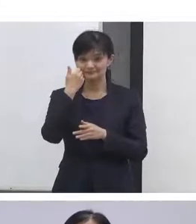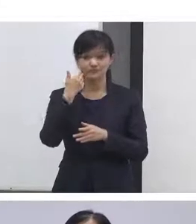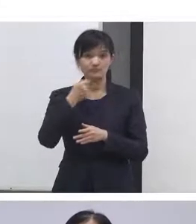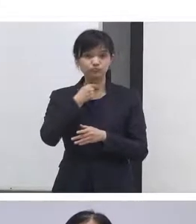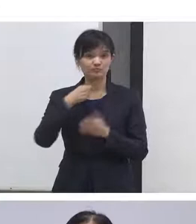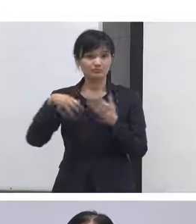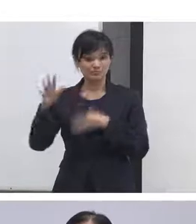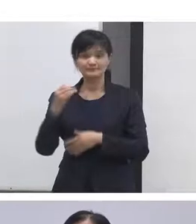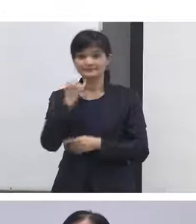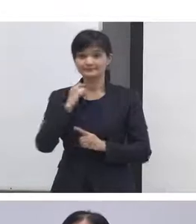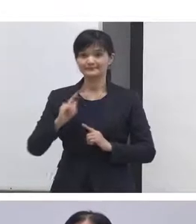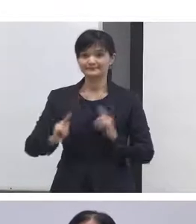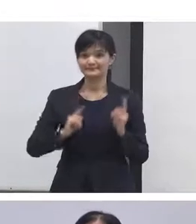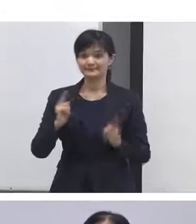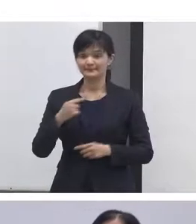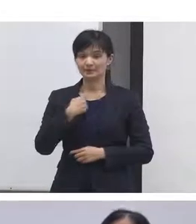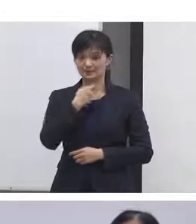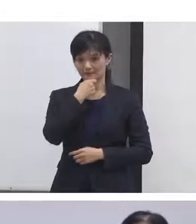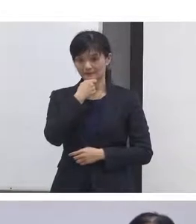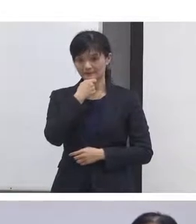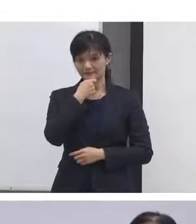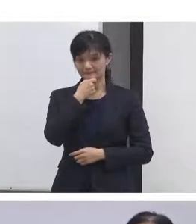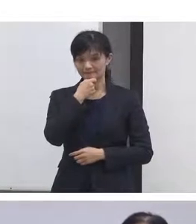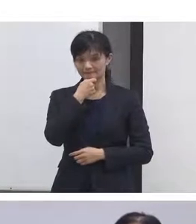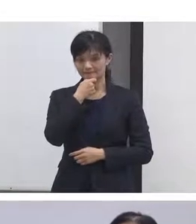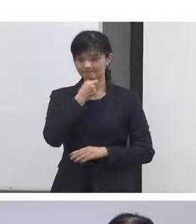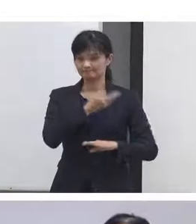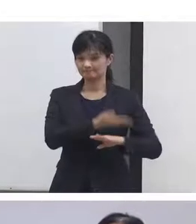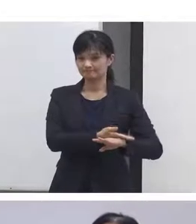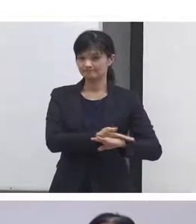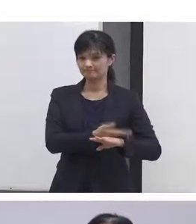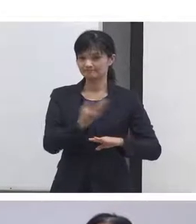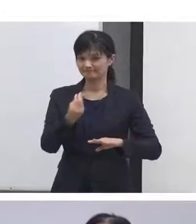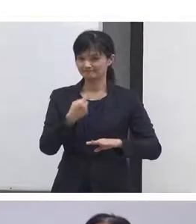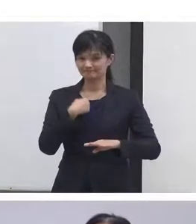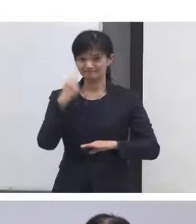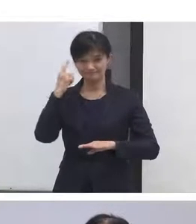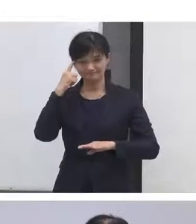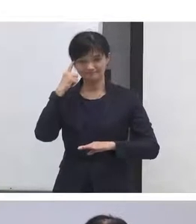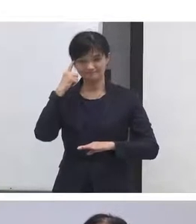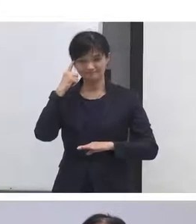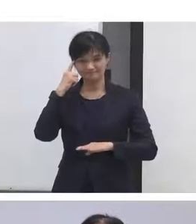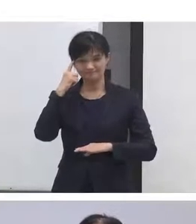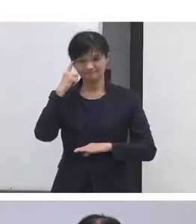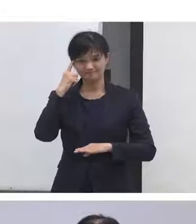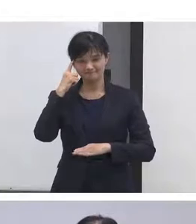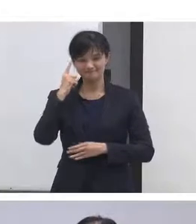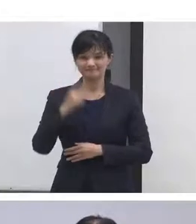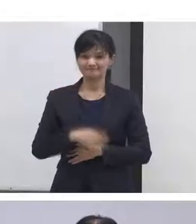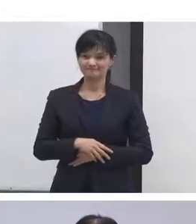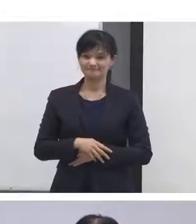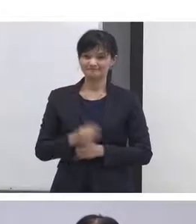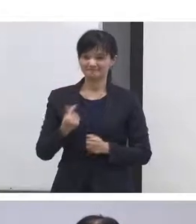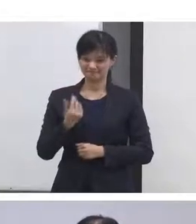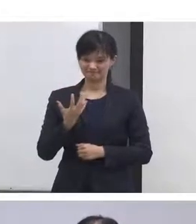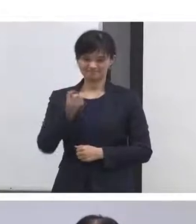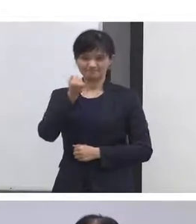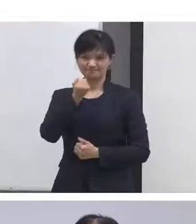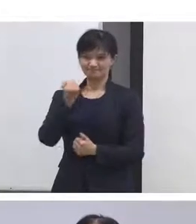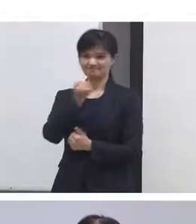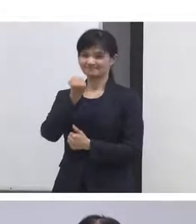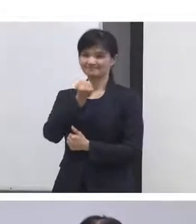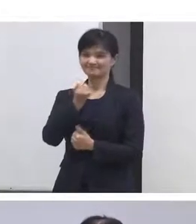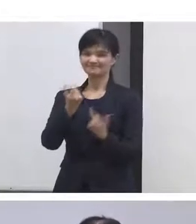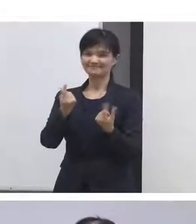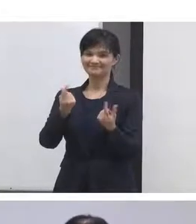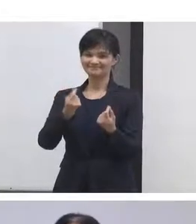但是然后我一直拿着麦克风不放，我有点觉得不太对，有点拿到权力的感觉，觉得不是